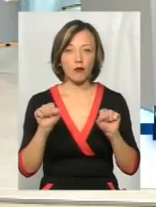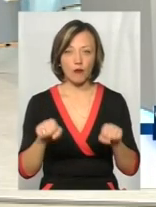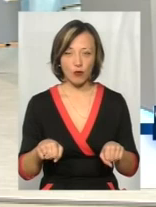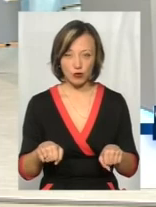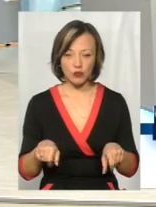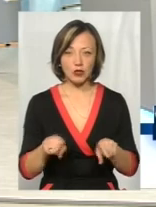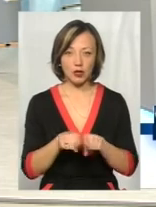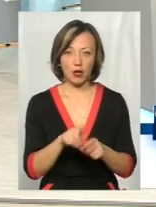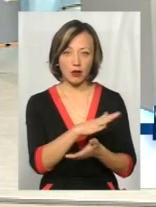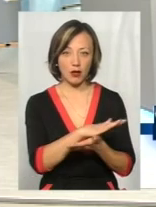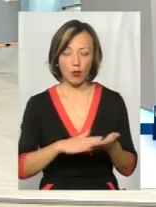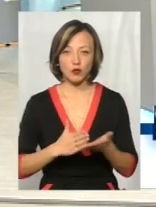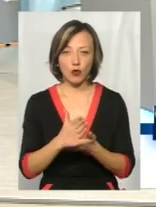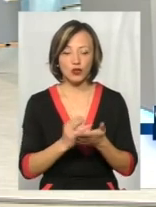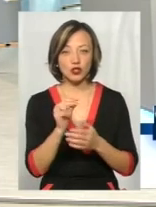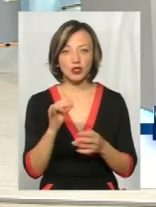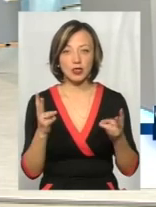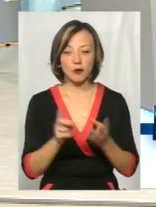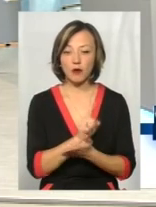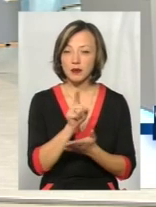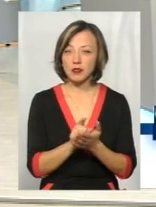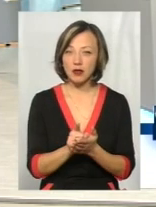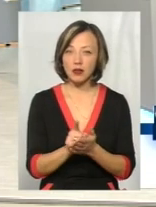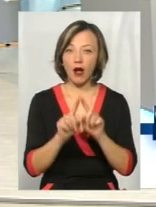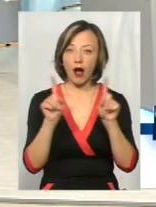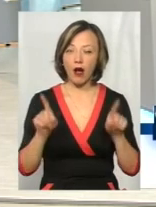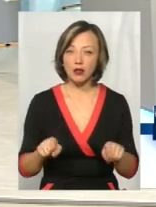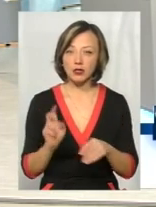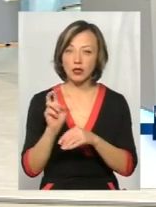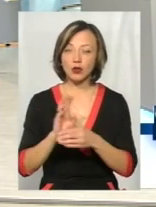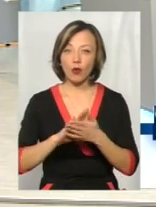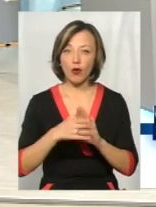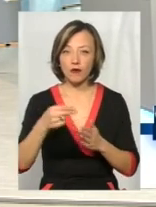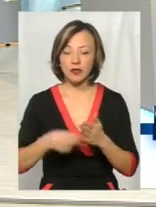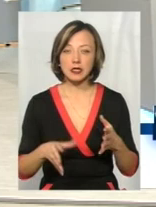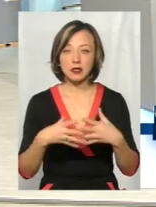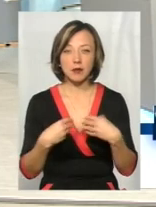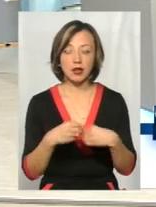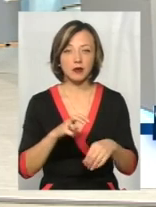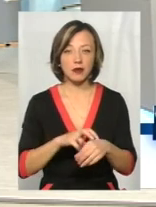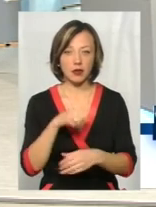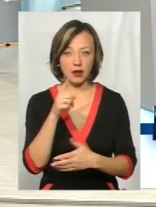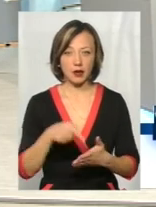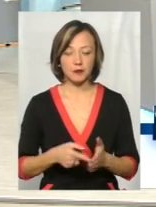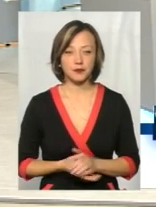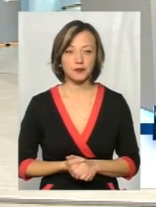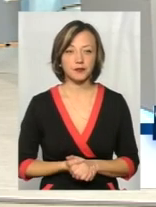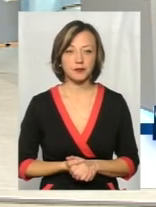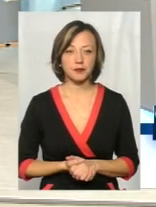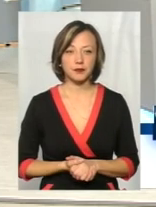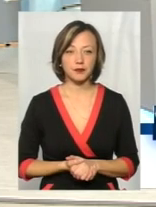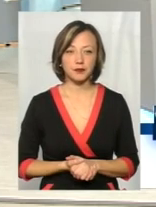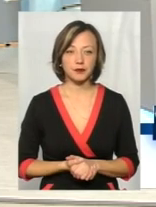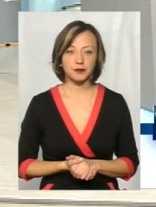і обслуговуватись там, чи мені треба обов'язково заводити карточку і договір з сімейним лікарем? Третина